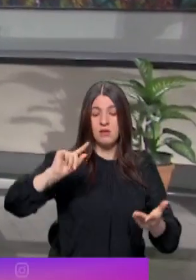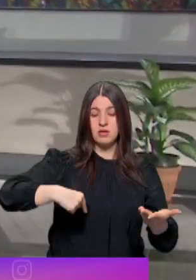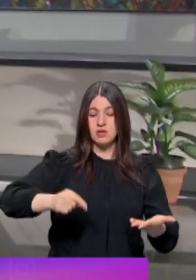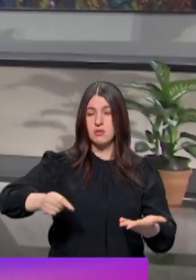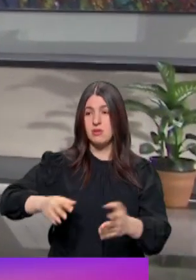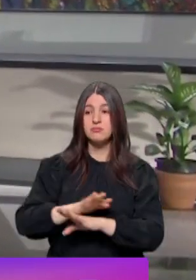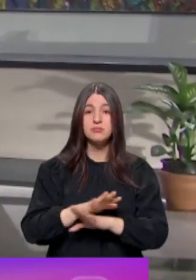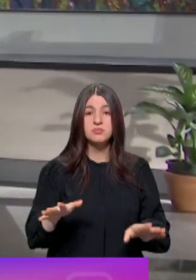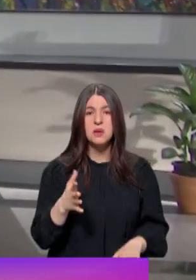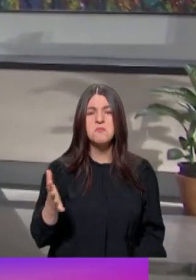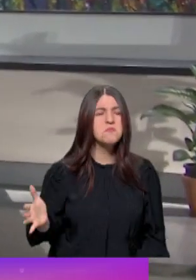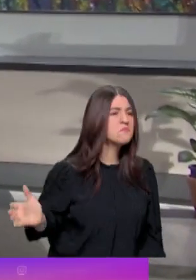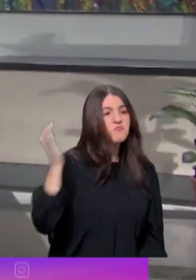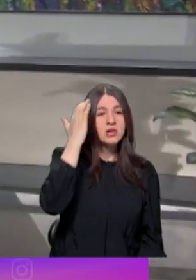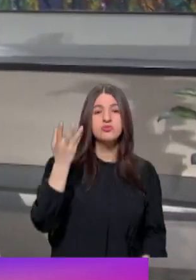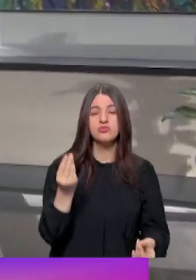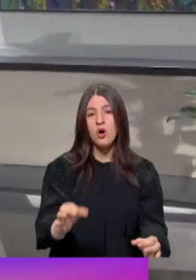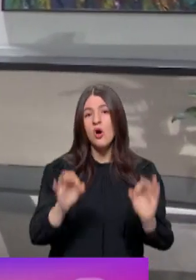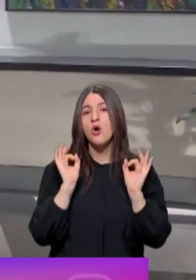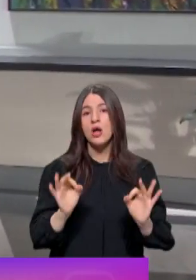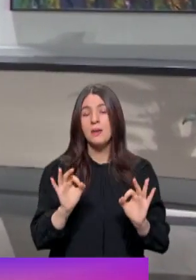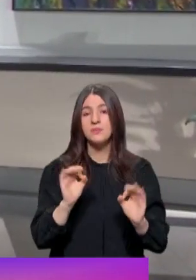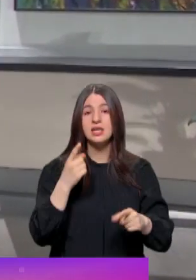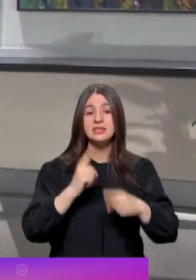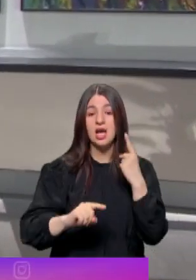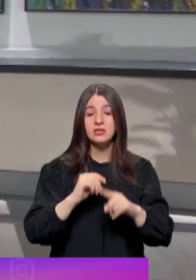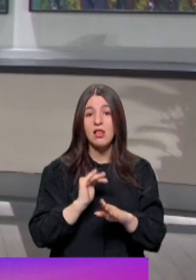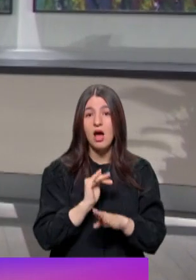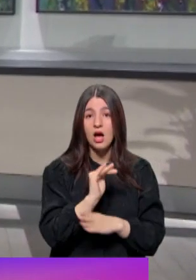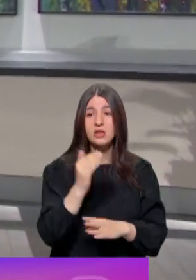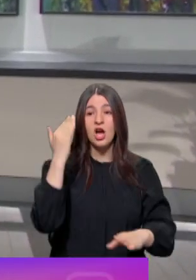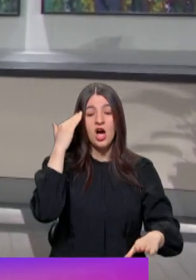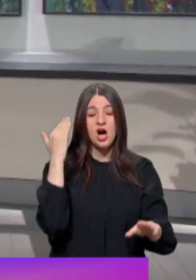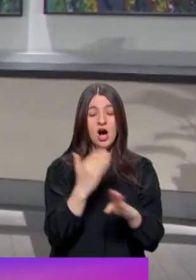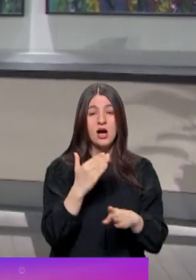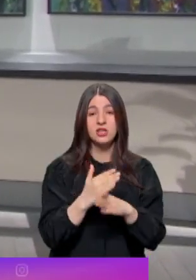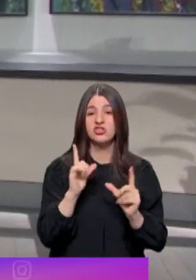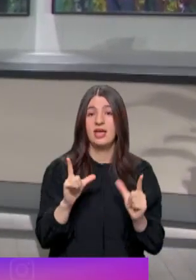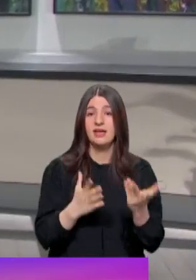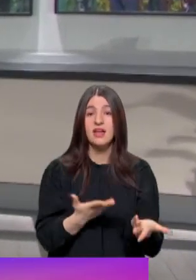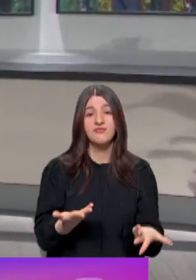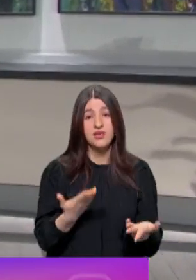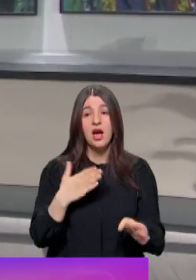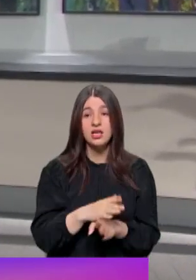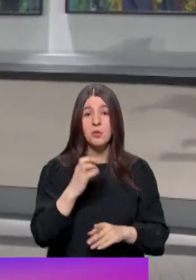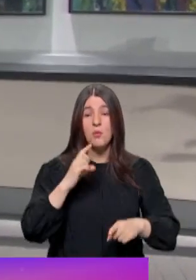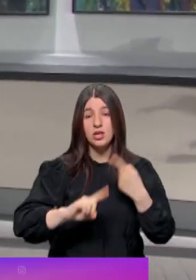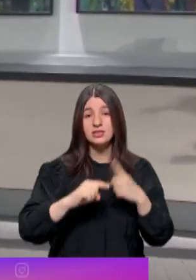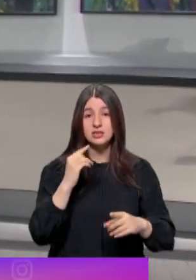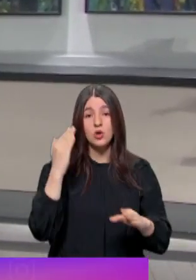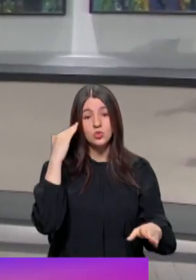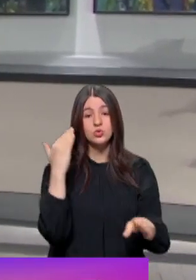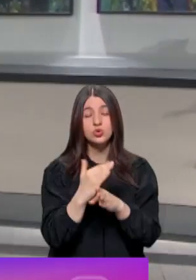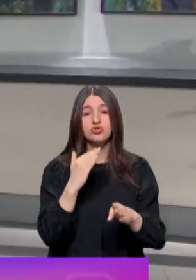atabilmesi bile başlı başına önemlidir efendim. Siyasal hayat uzlaşı gerektirir. Çünkü aslında politika